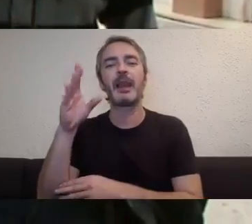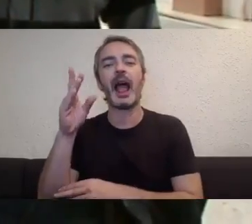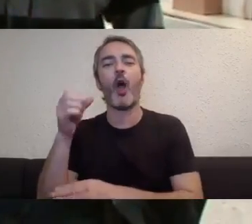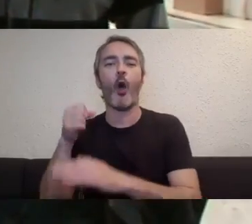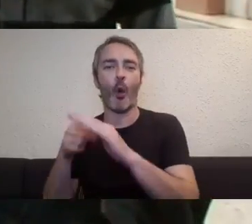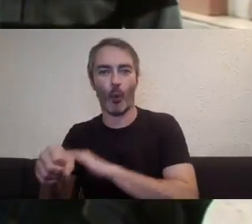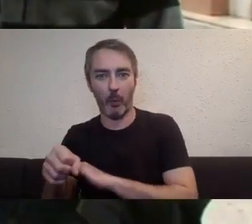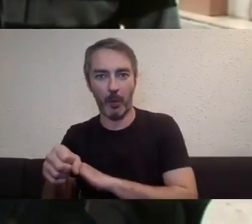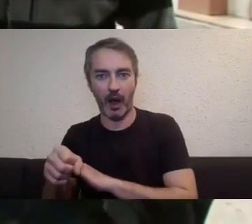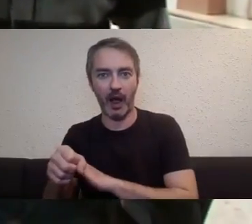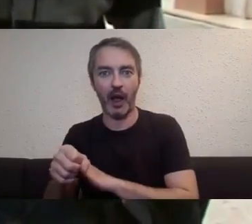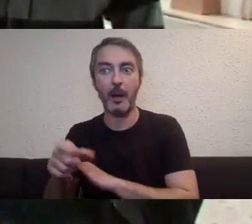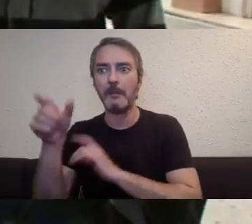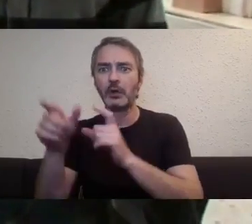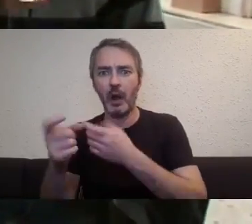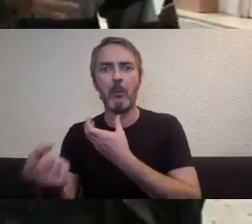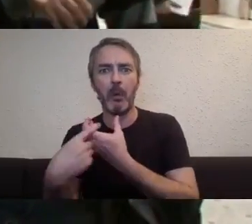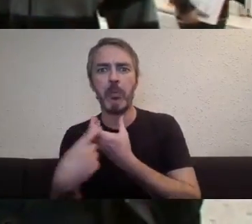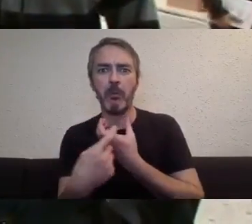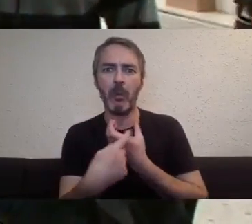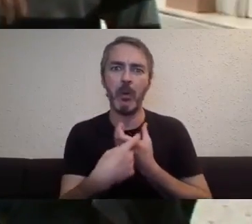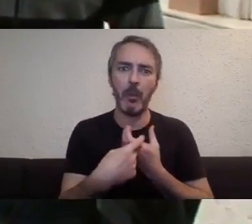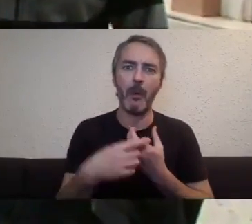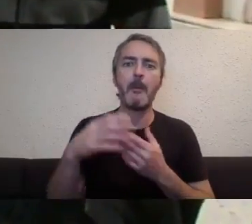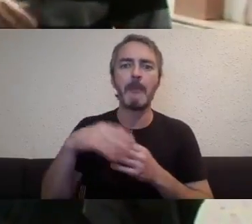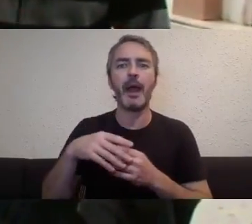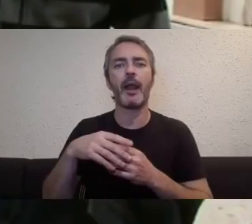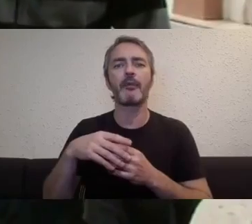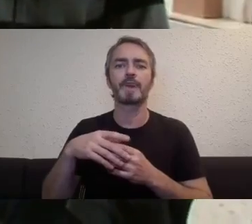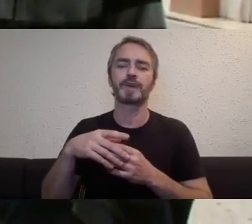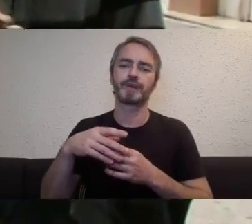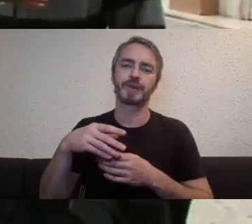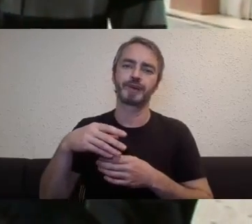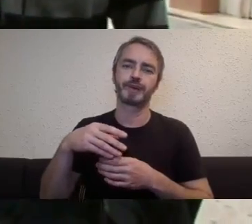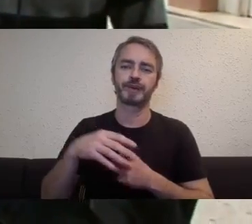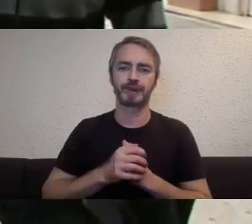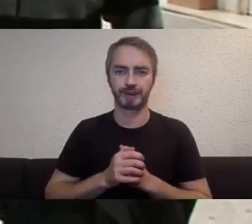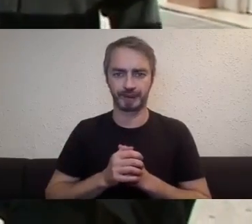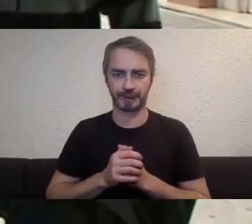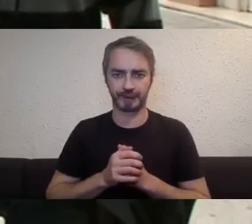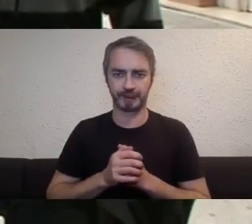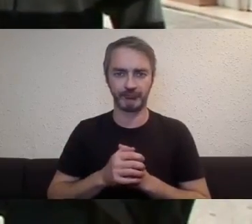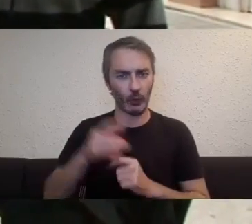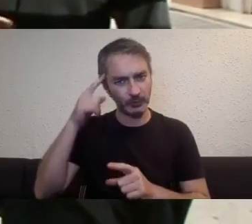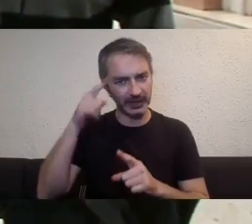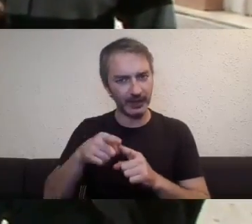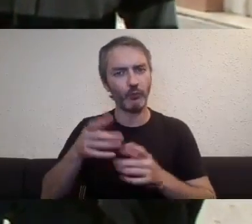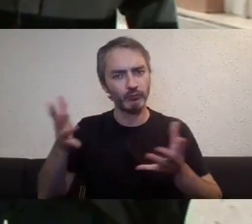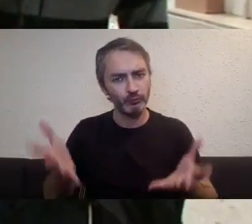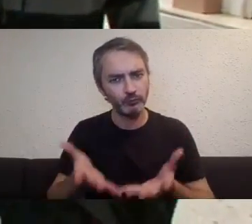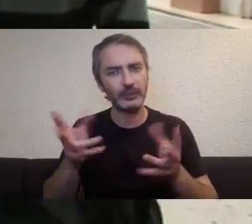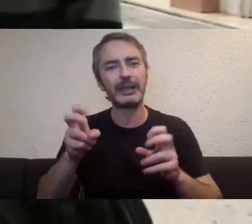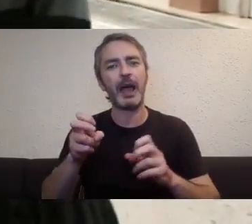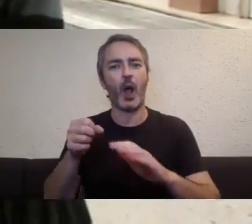passar a l'Assemblea d'Ocupes. A l'Assemblea d'Ocupes vam entrar un seguit de gent de diferents llocs doncs que vam una mica canviar, una mica